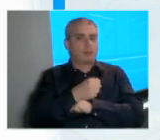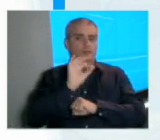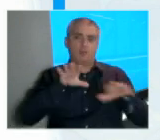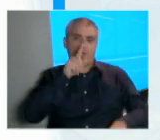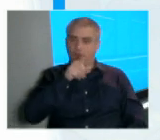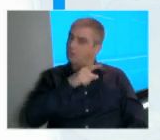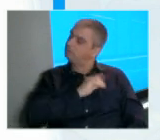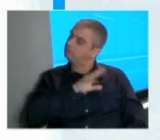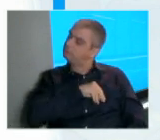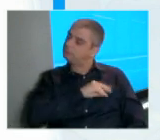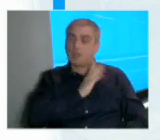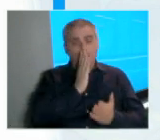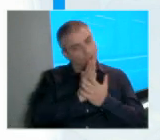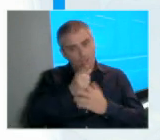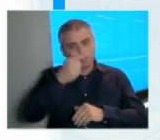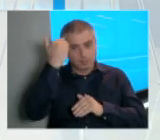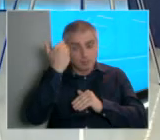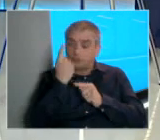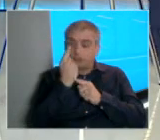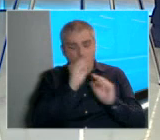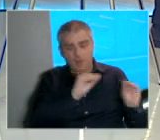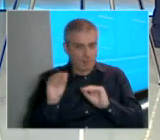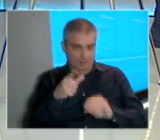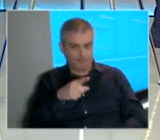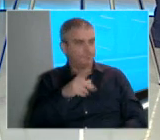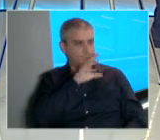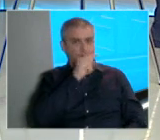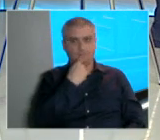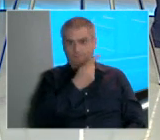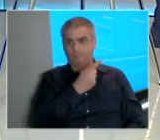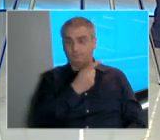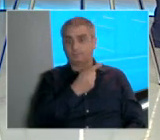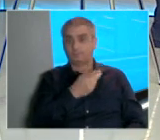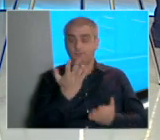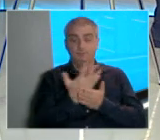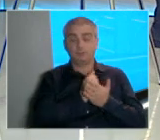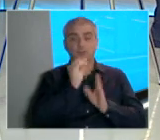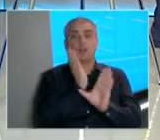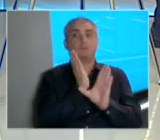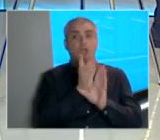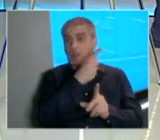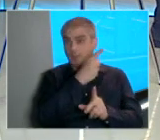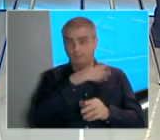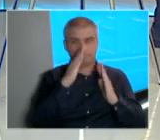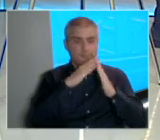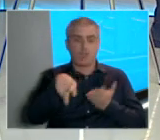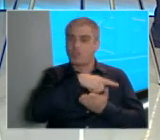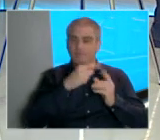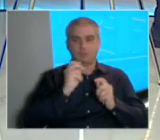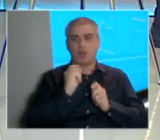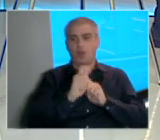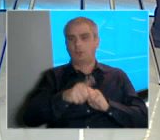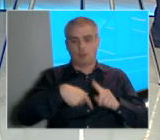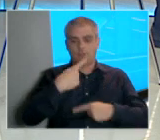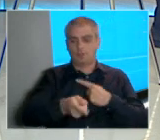הממשלה. לא ייתן לזה עד שהשקל האחרון יועבר. הוא מדבר על איזשהו דיווח שלמעשה משכורות הפסיכולוגים בעוטף עזה לא יעברו בחודש